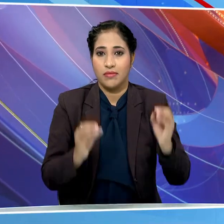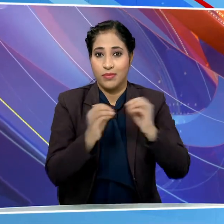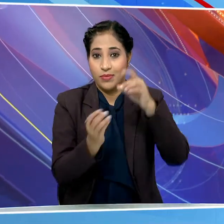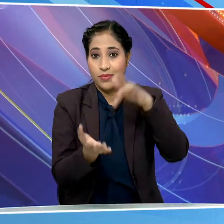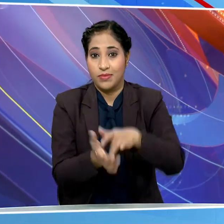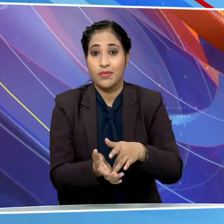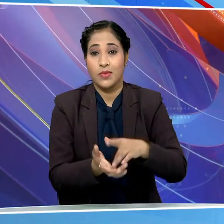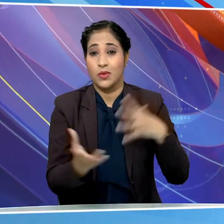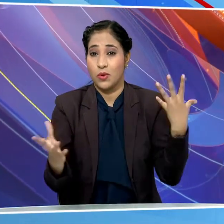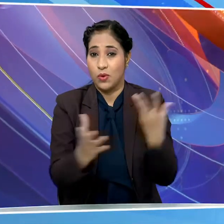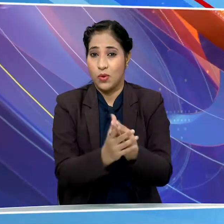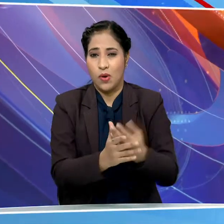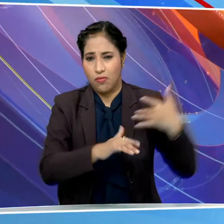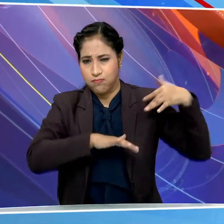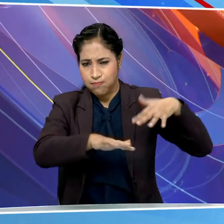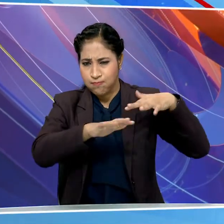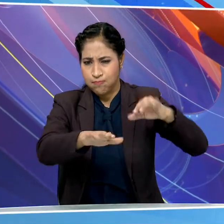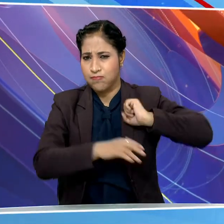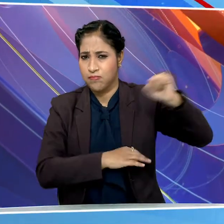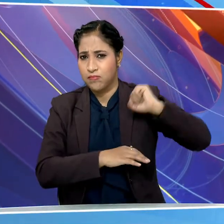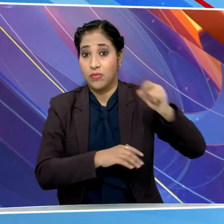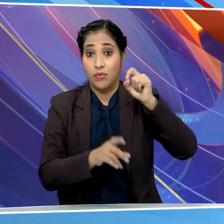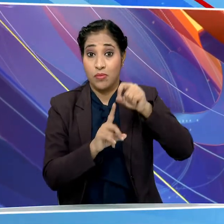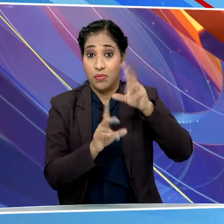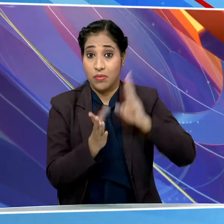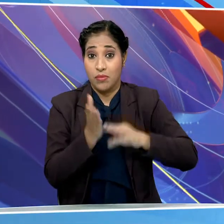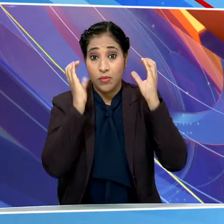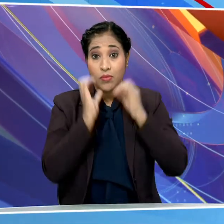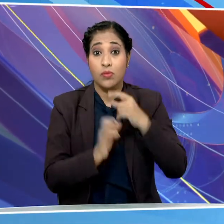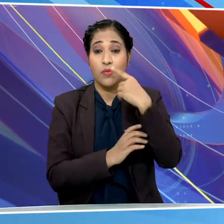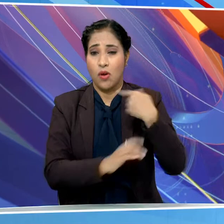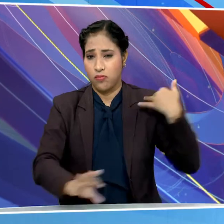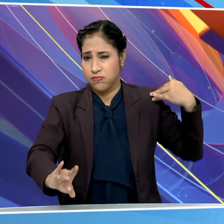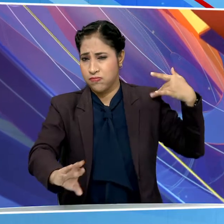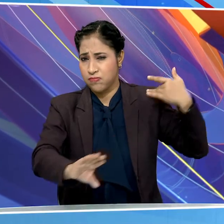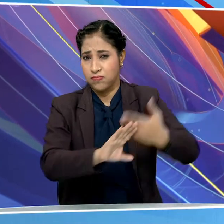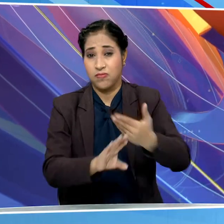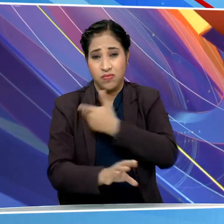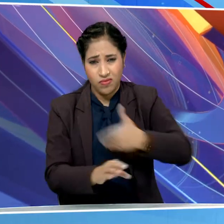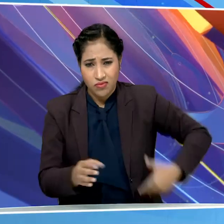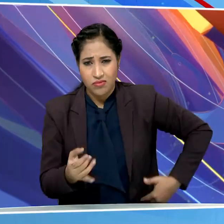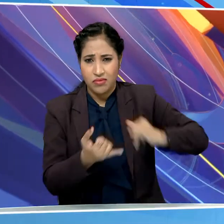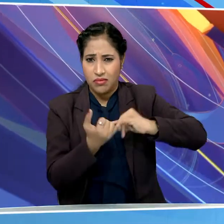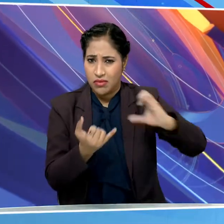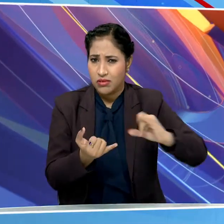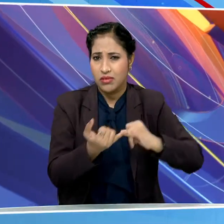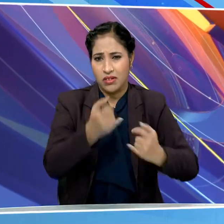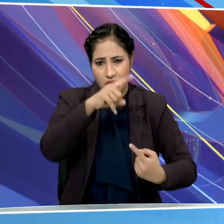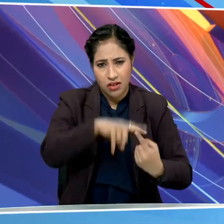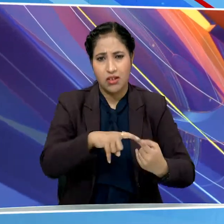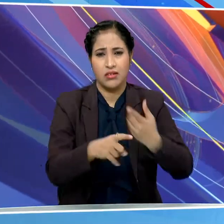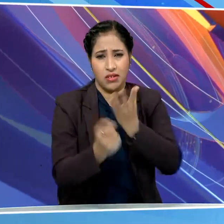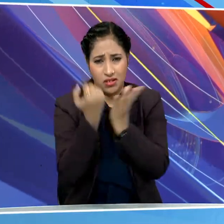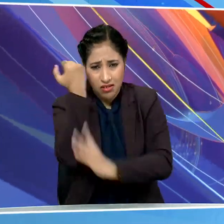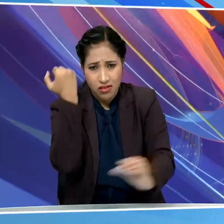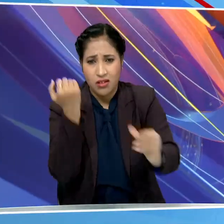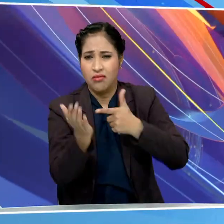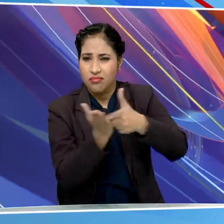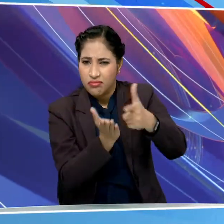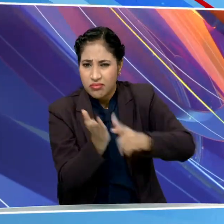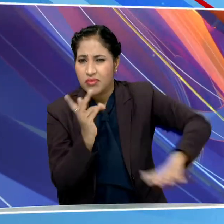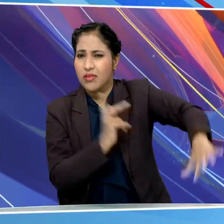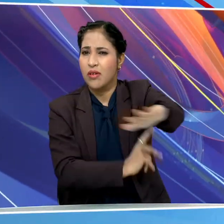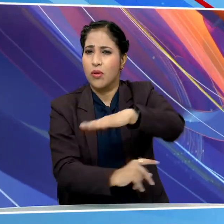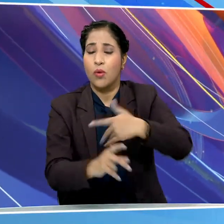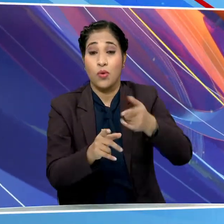बोडेली में सार्वजनिक रैली में प्रधानमंत्री मोदी ने कहा कि लंबे समय से दलितों, आदिवासियों, गरीबों और पिछड़े वर्ग